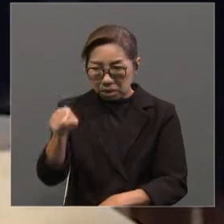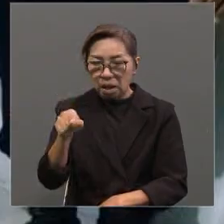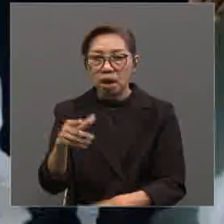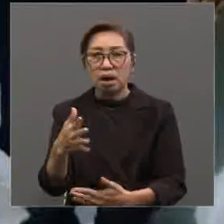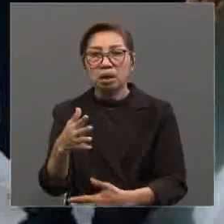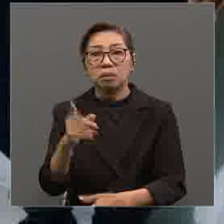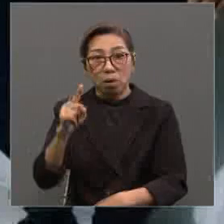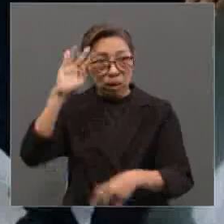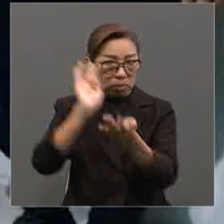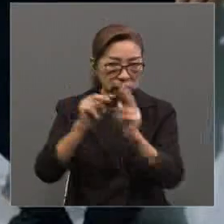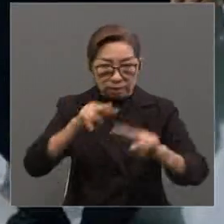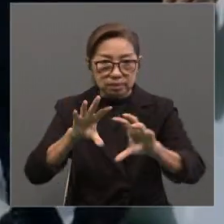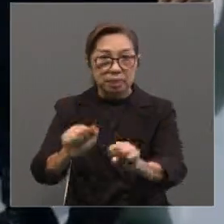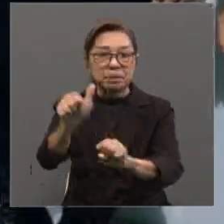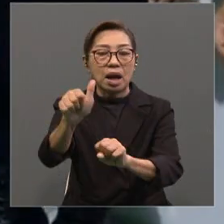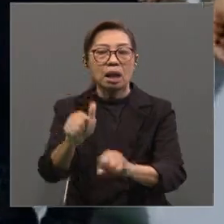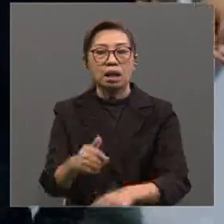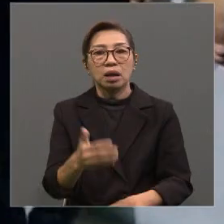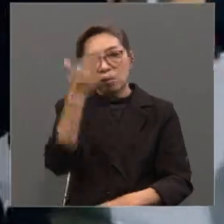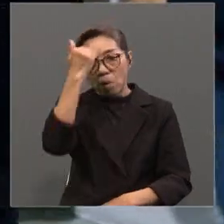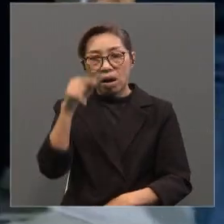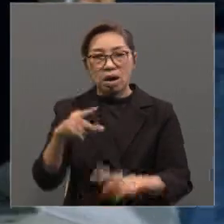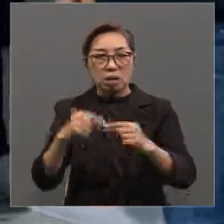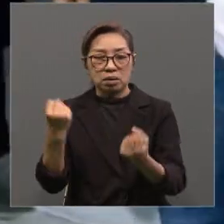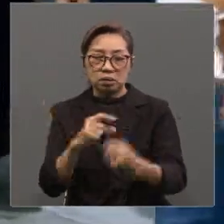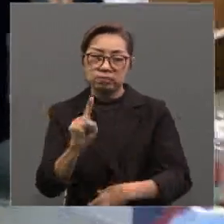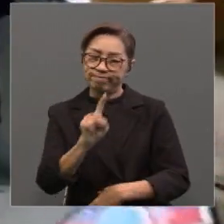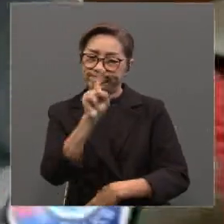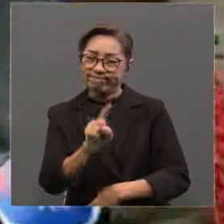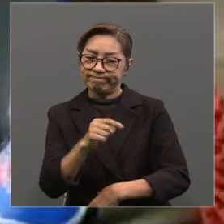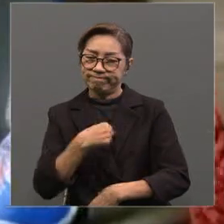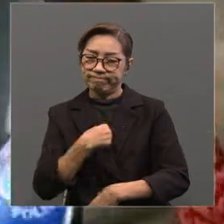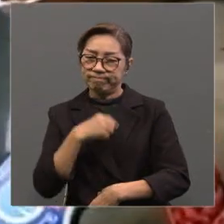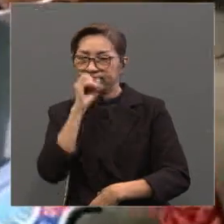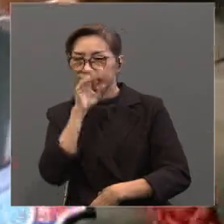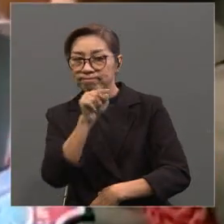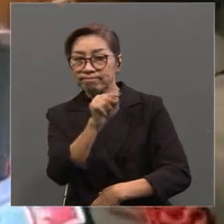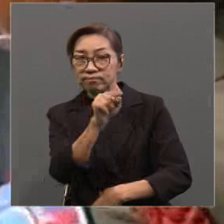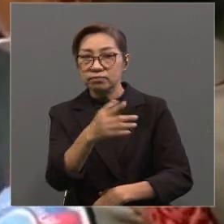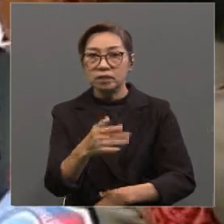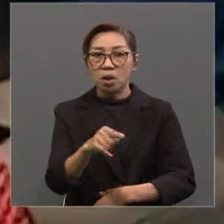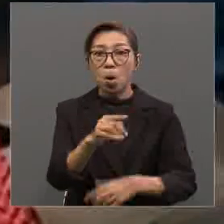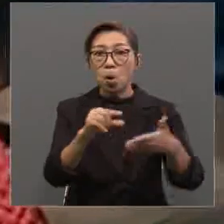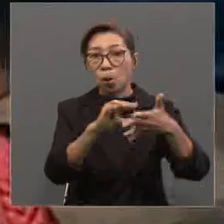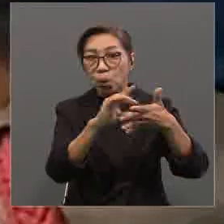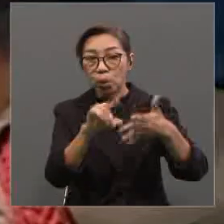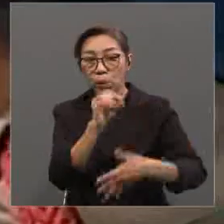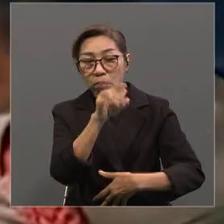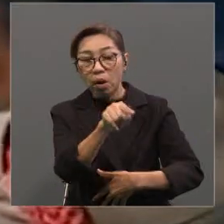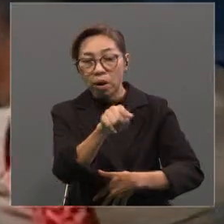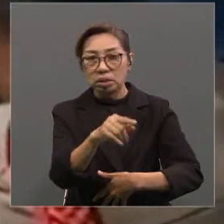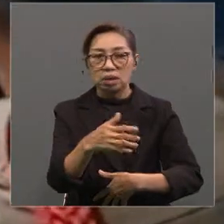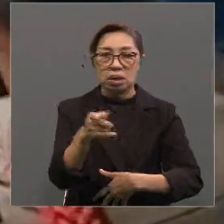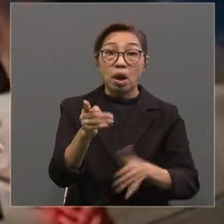ที่ตำรวจเขาไปตามจับกลุ่มมาได้นะคะคือก็สงสัยเอาไว้ก่อนก็แจ้งทางในส่วนของยาม นะในส่วนของคอนโดและทีนี้ก็เลยแจ้